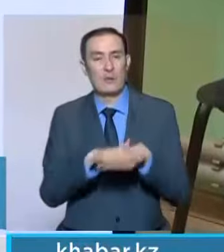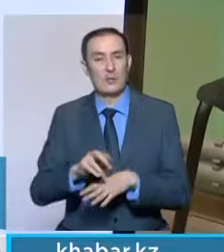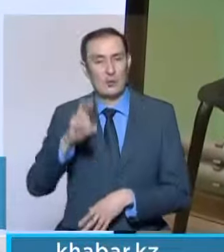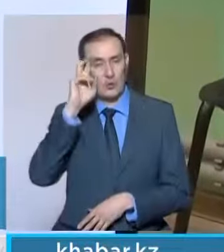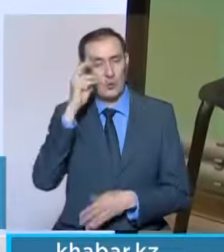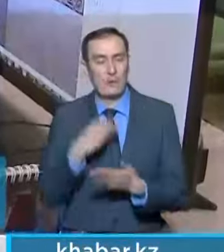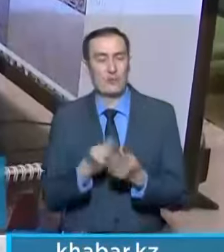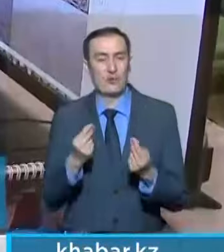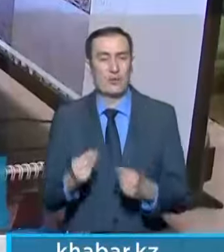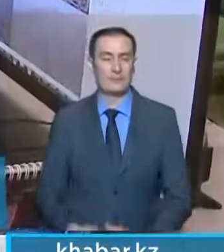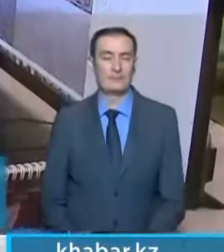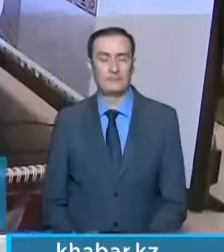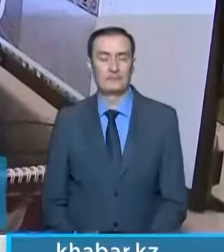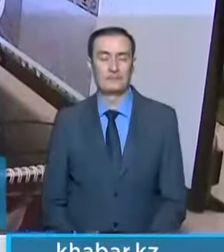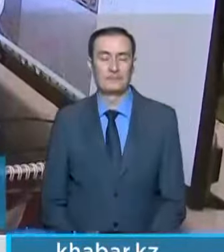из городского бюджета.